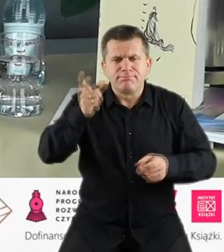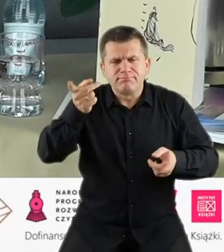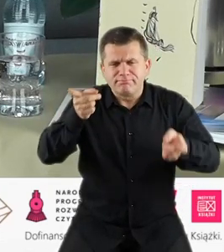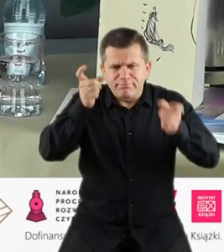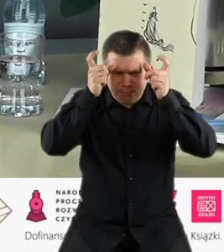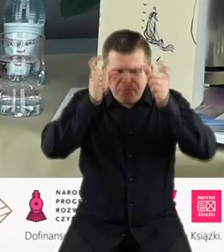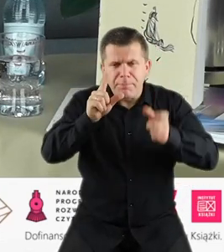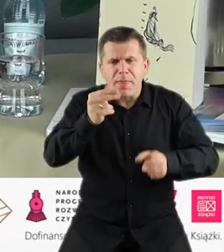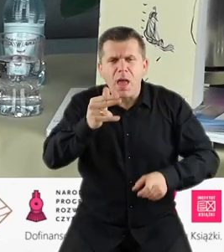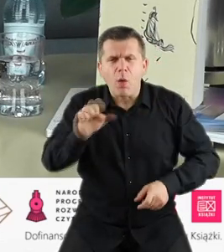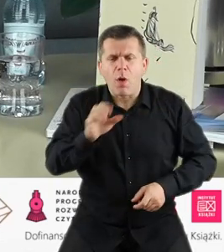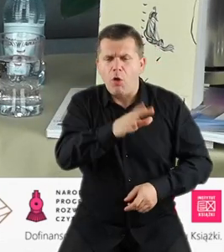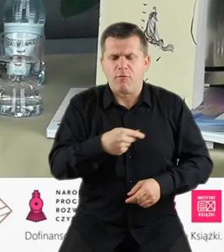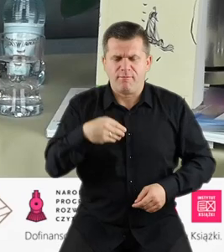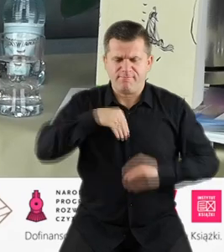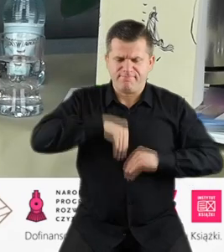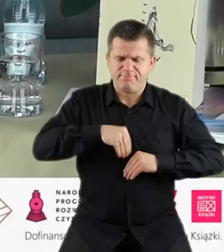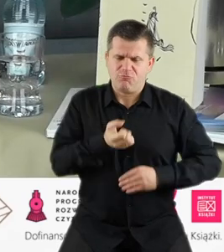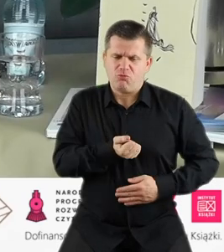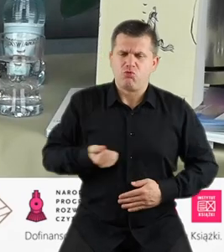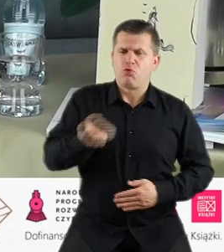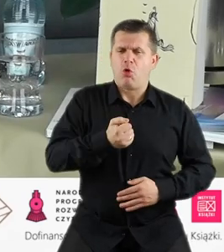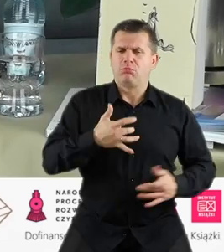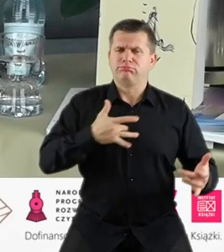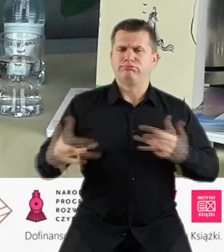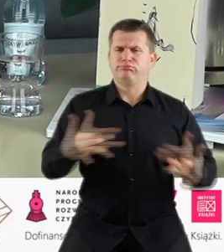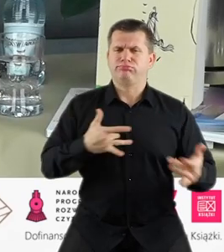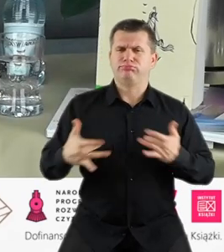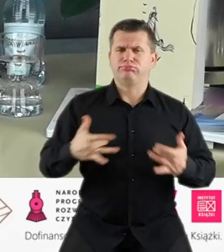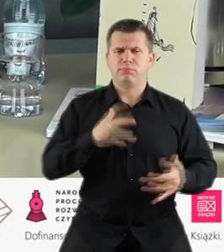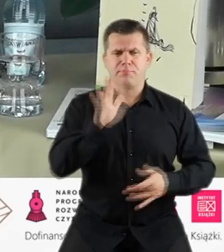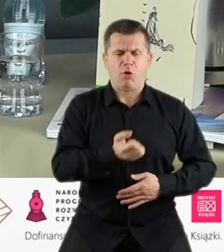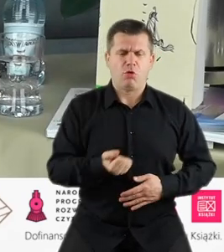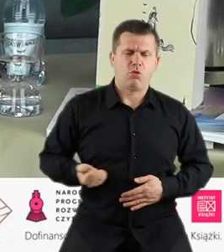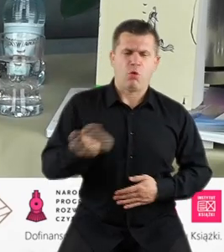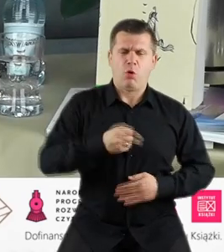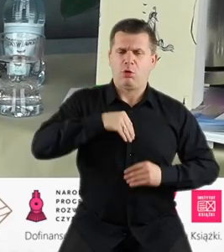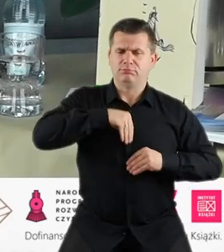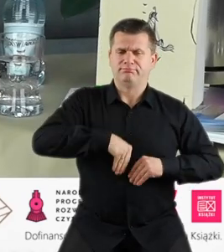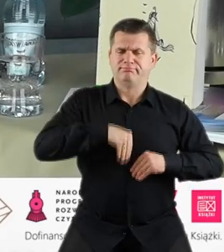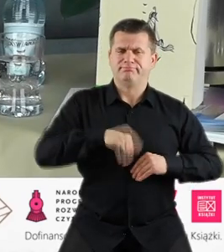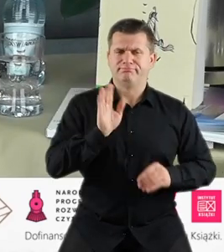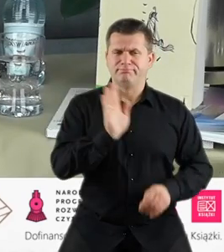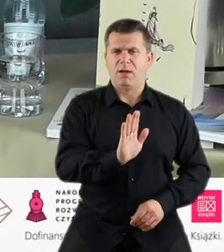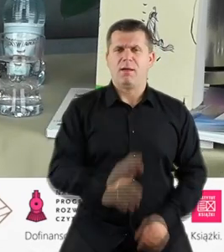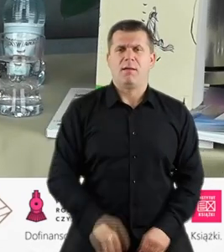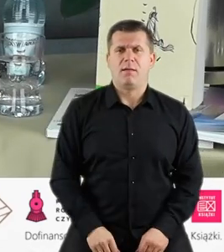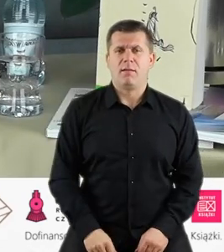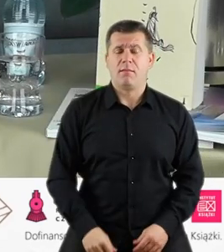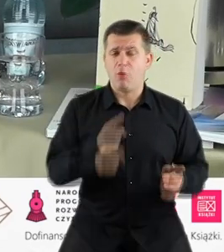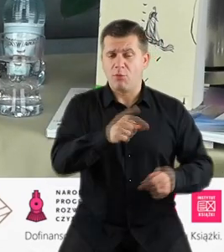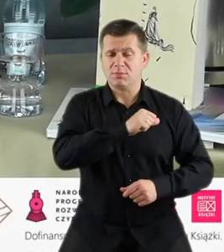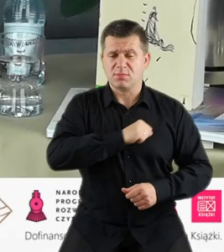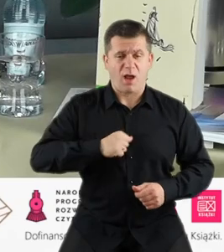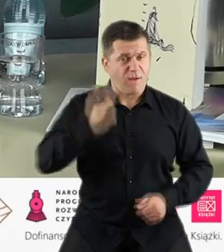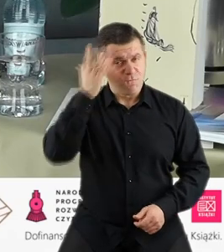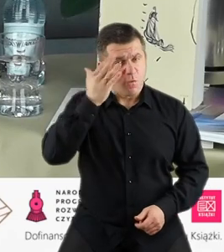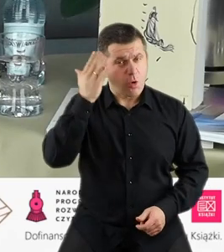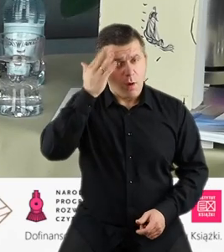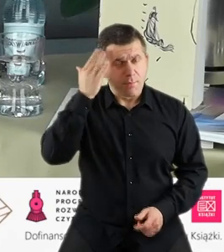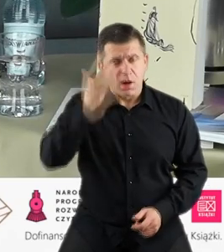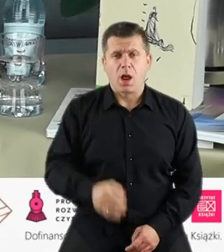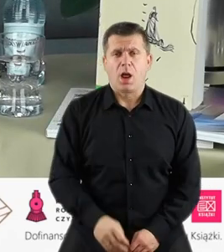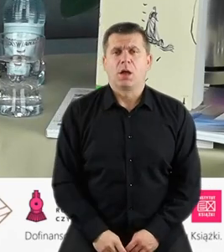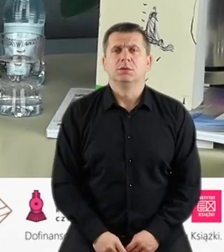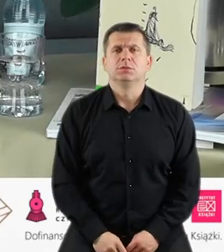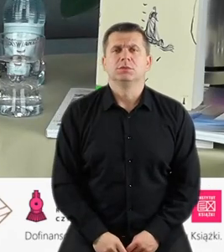to właściwie on je w sobie nosi, nie? To cierpienie, które ma, on je ma i wyobraził sobie, że